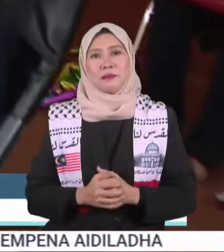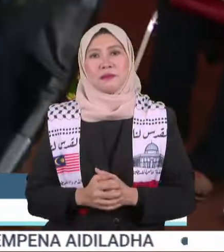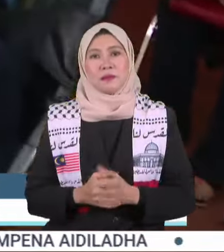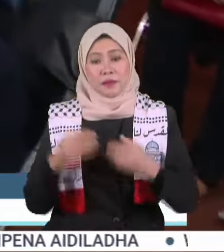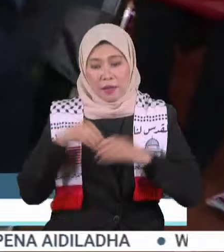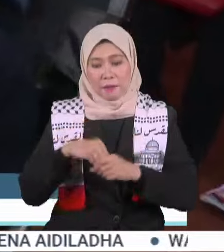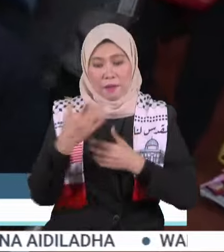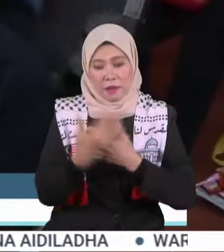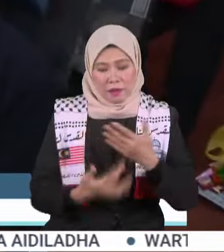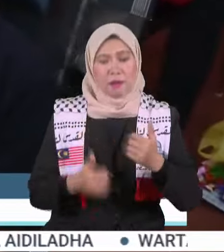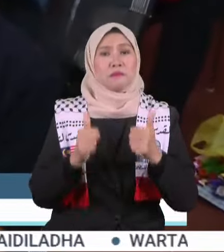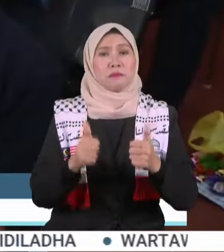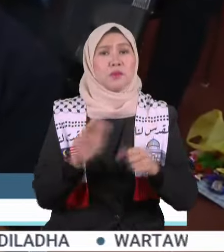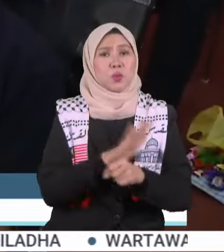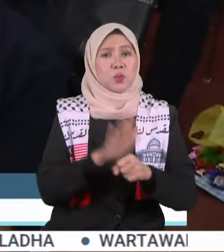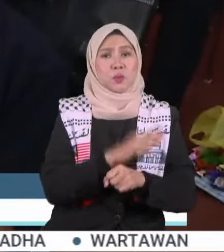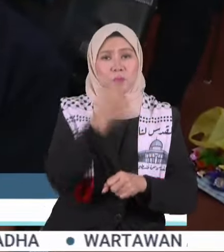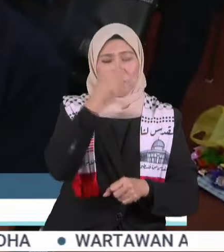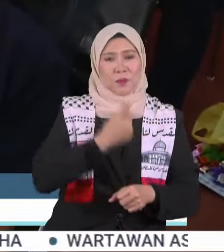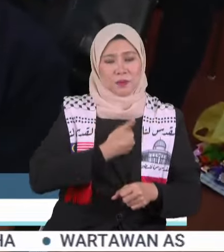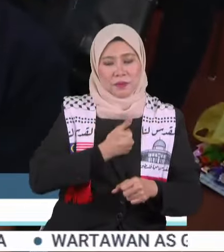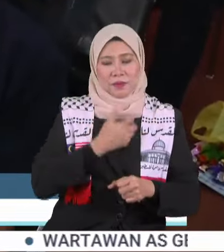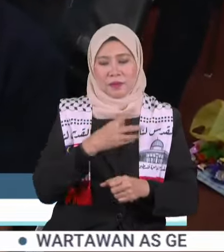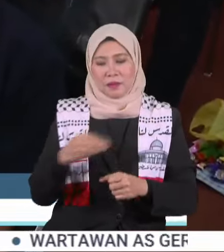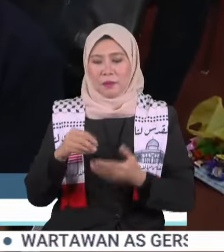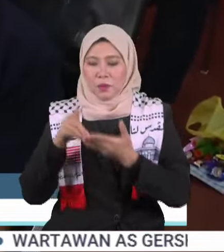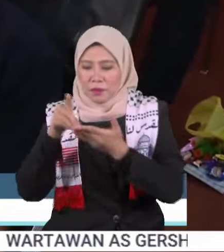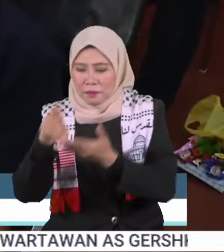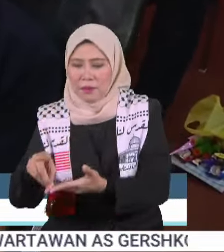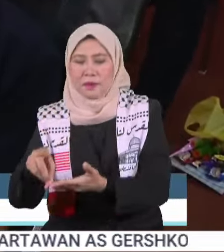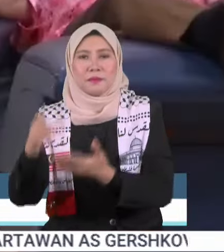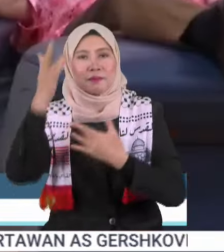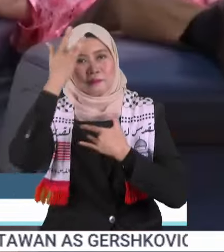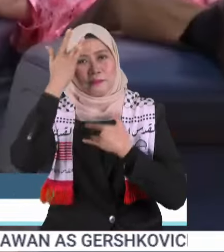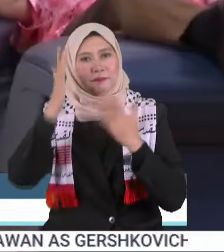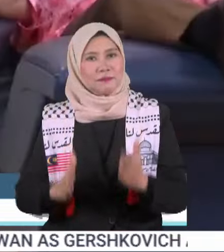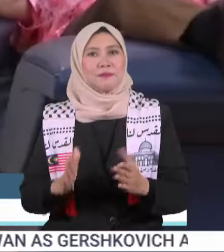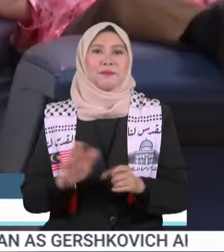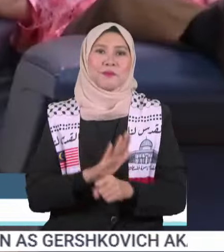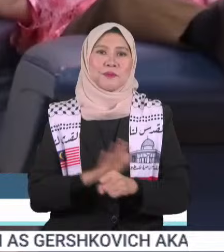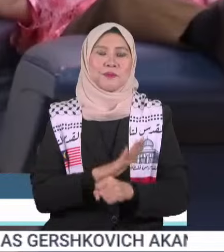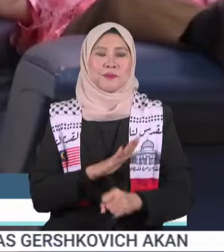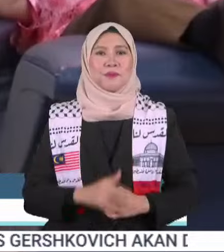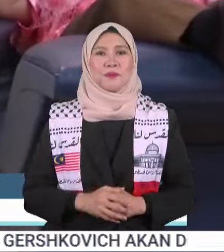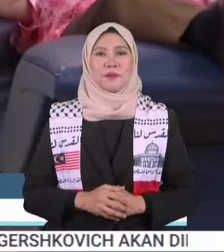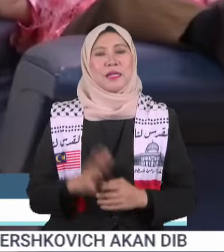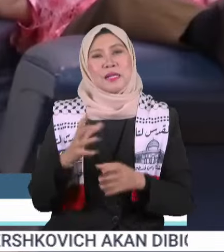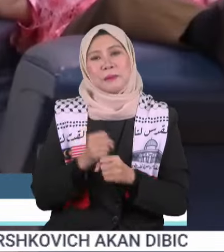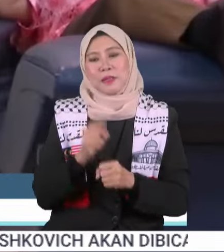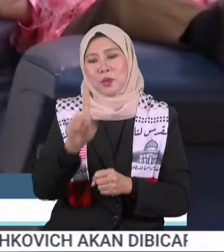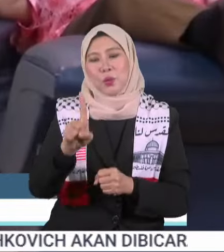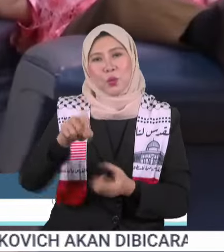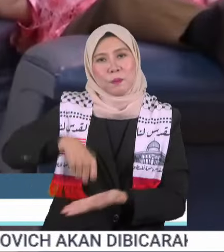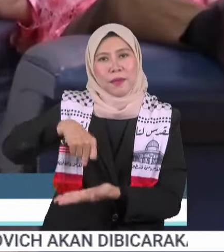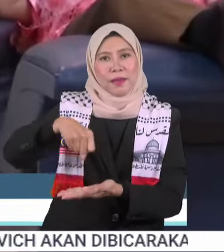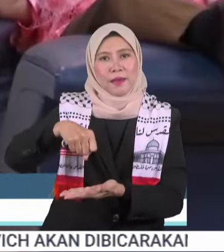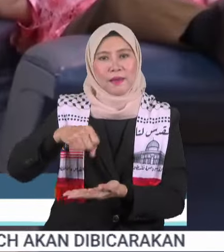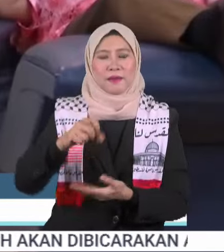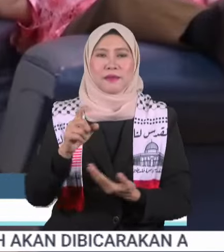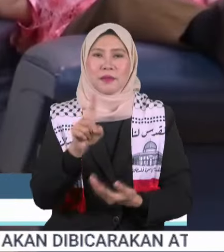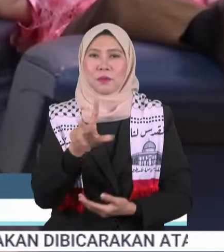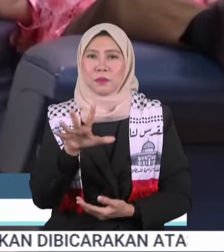ada dalam badan kita memang cukup untuk diri kita dan untuk bagi ke pesakit. Dia just drop, kita just ambil satu beg sama ada